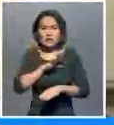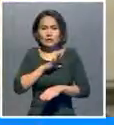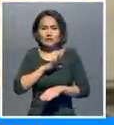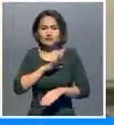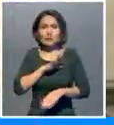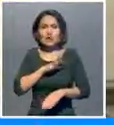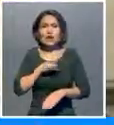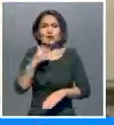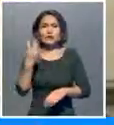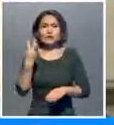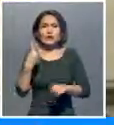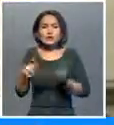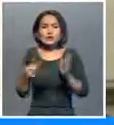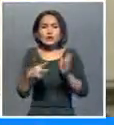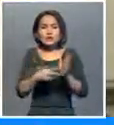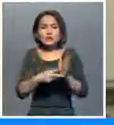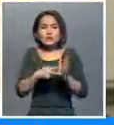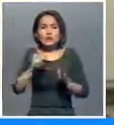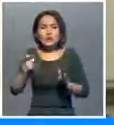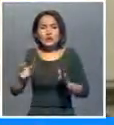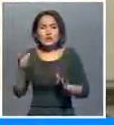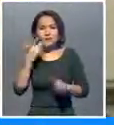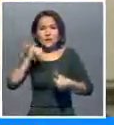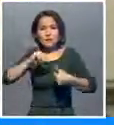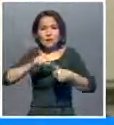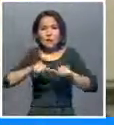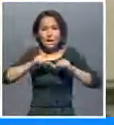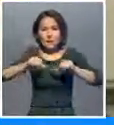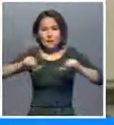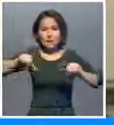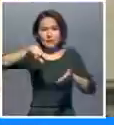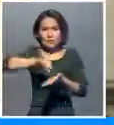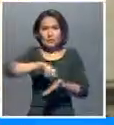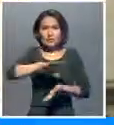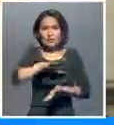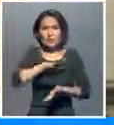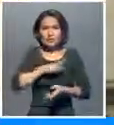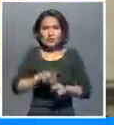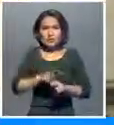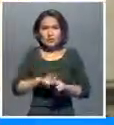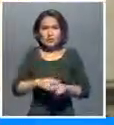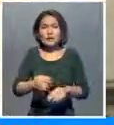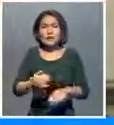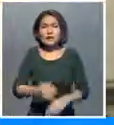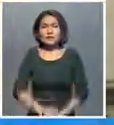болып отыр. Өзіңіз қарап отырсыз, мына ұзақ мерзімді байқаушылардың саны аздау болып тұр.